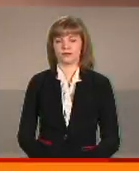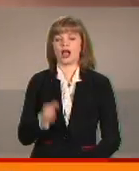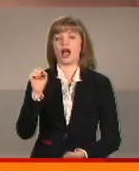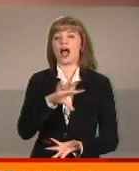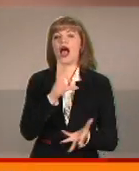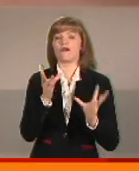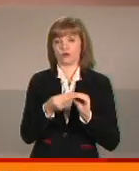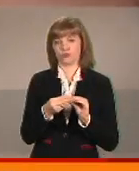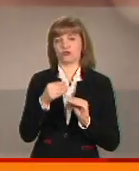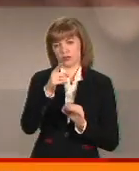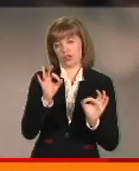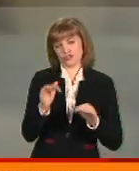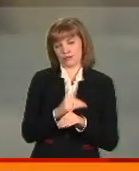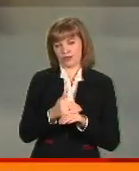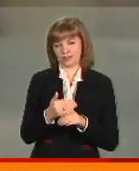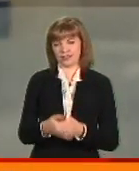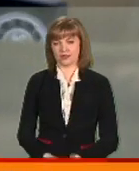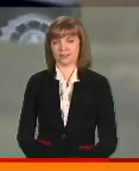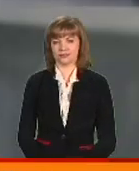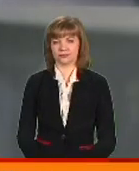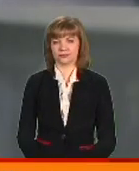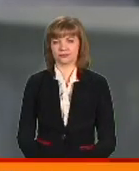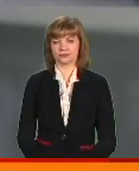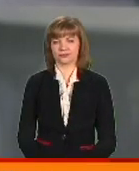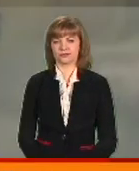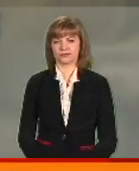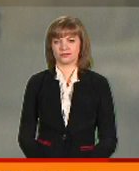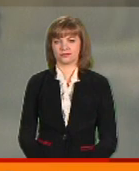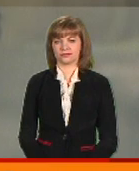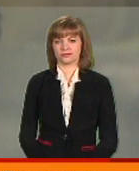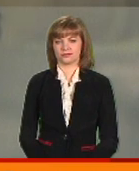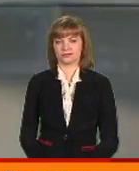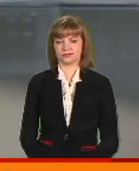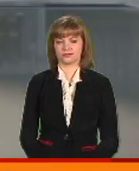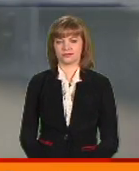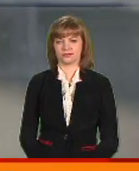Давай я приеду і як-небудь це обговоримо більш спокійно. А взагалі, це, звісно, молодець. Кіра Толстякова, Денис